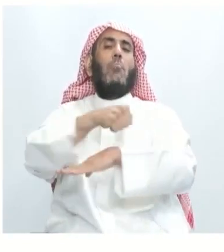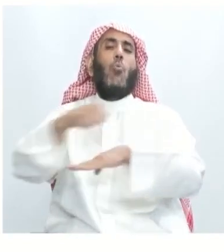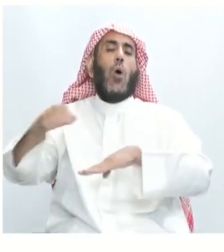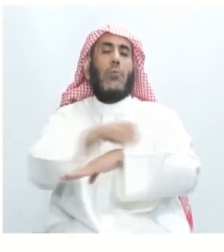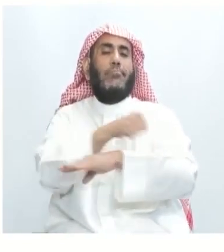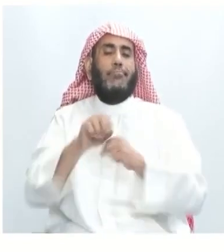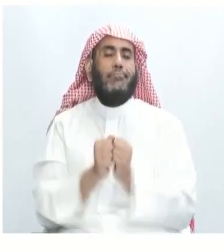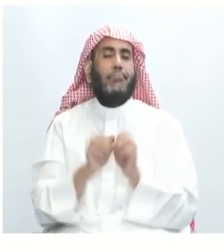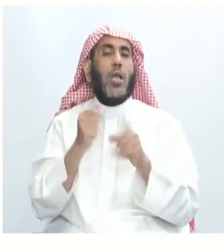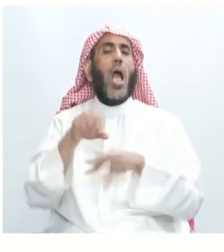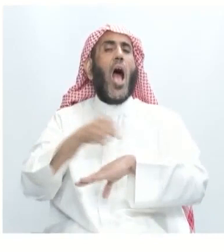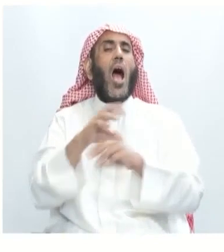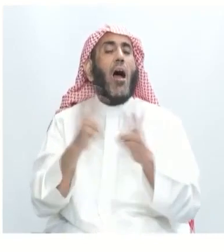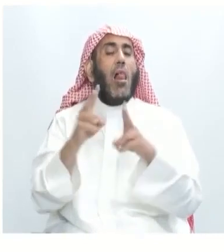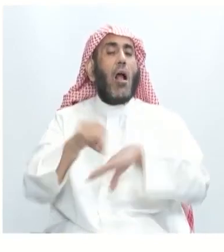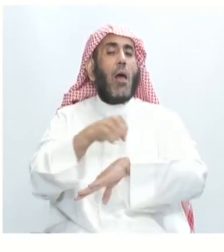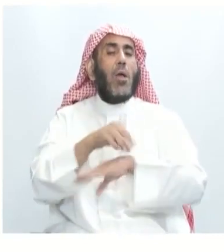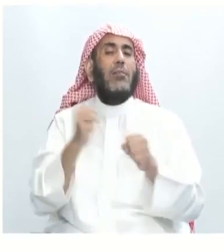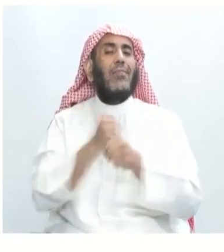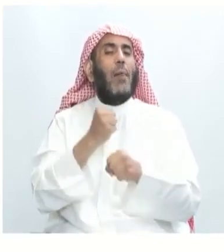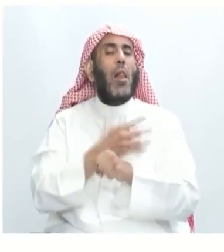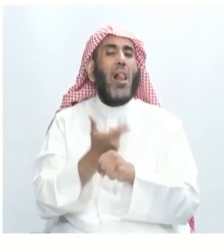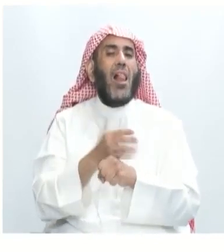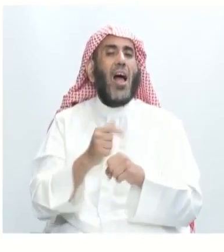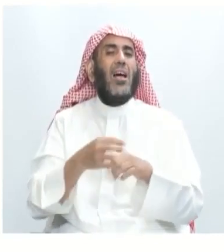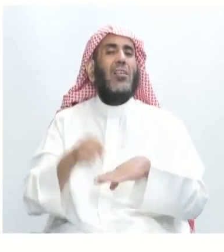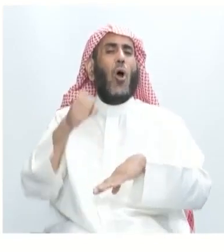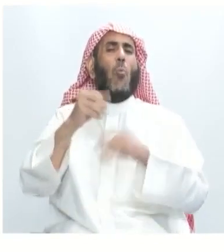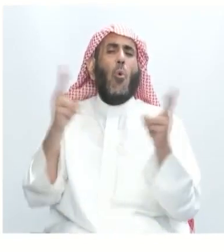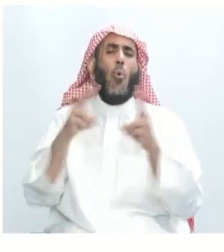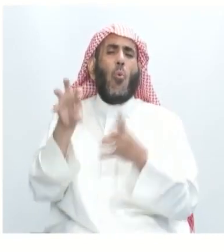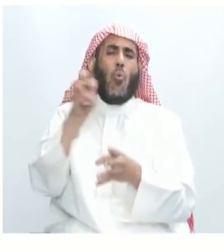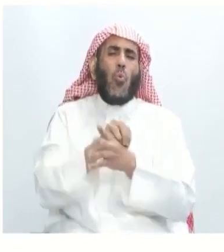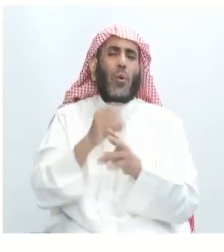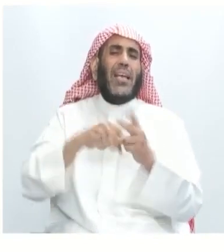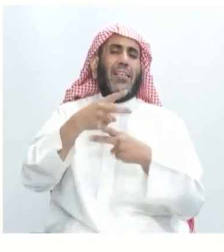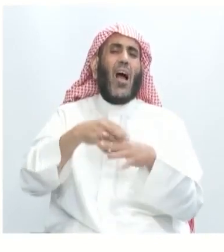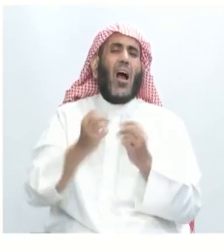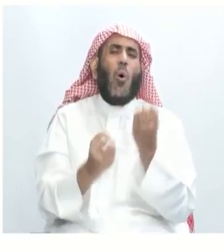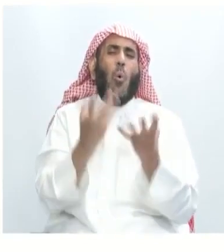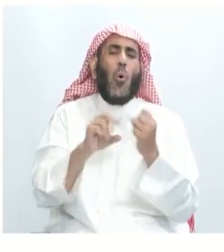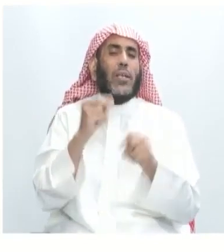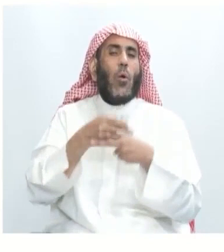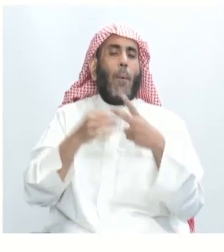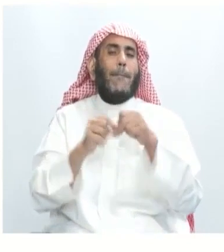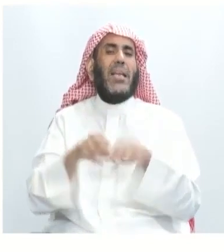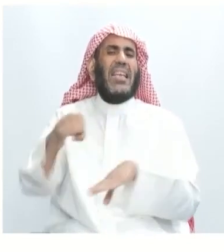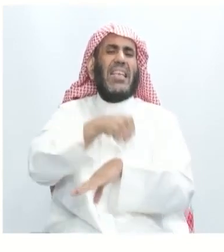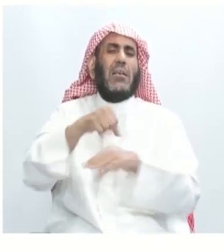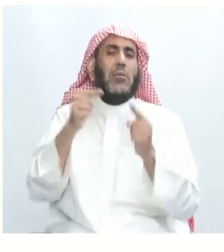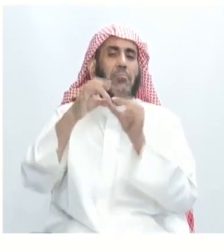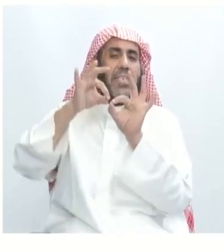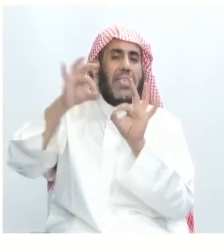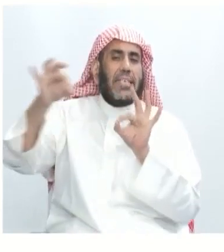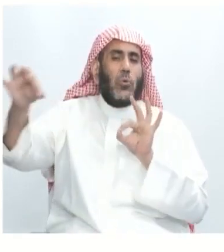المكواه هي اله كهربائيه تعمل على تحميل الطاقه الكهربائيه الى طاقه حراريه وتتكون المكواه من سلك